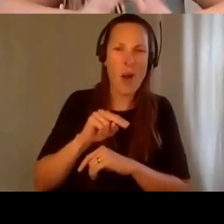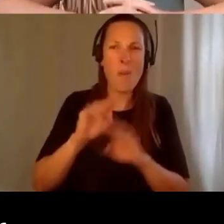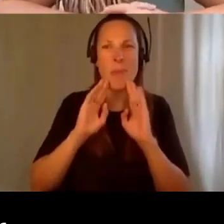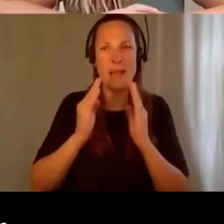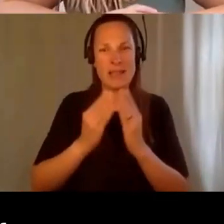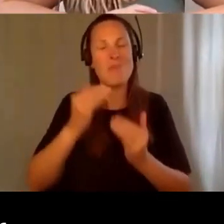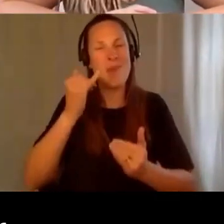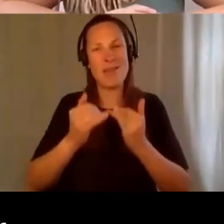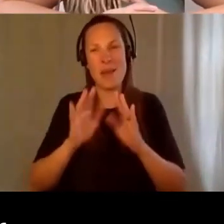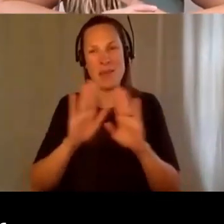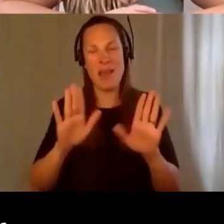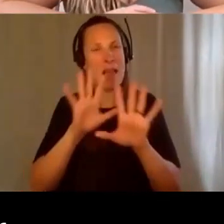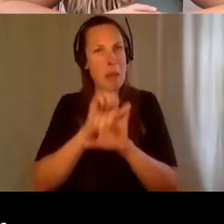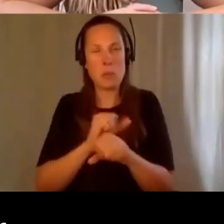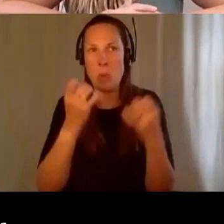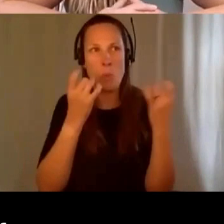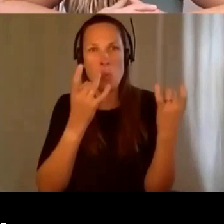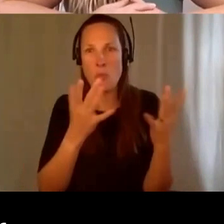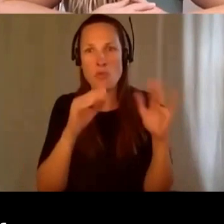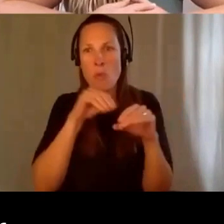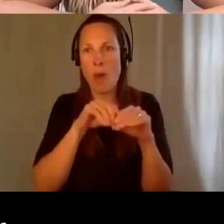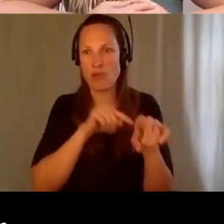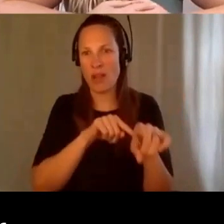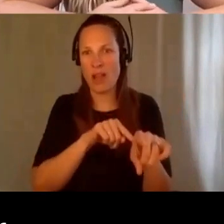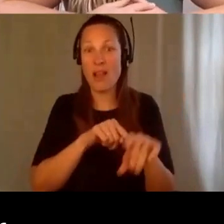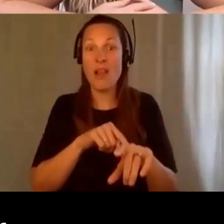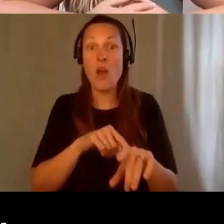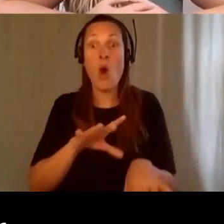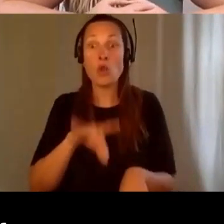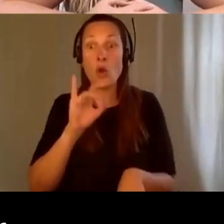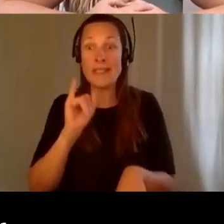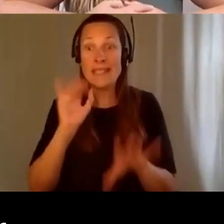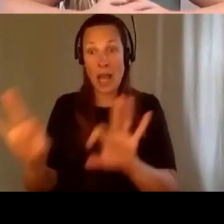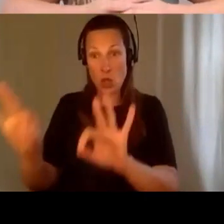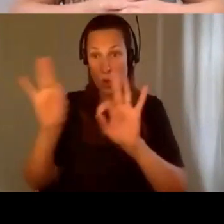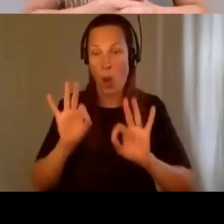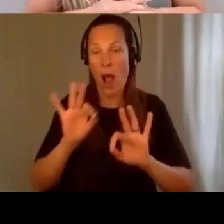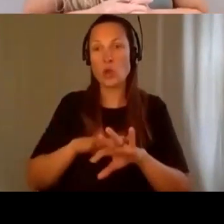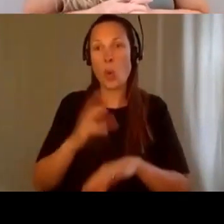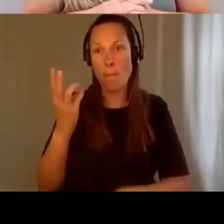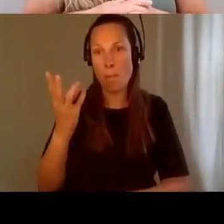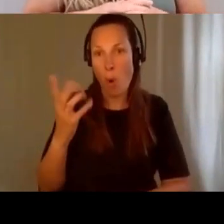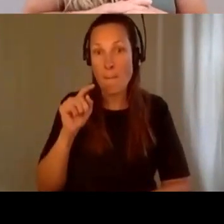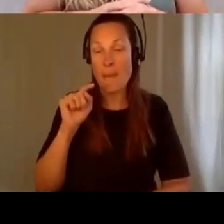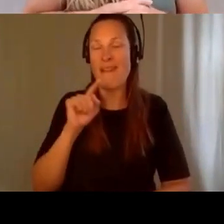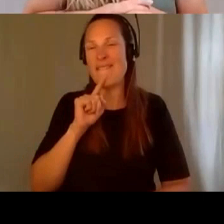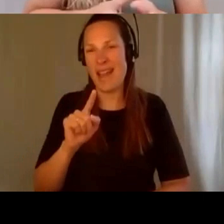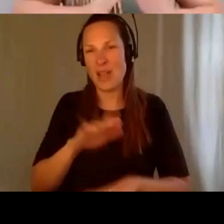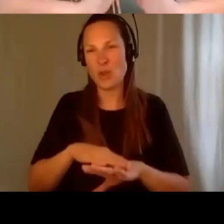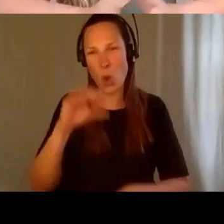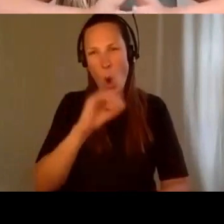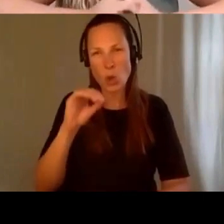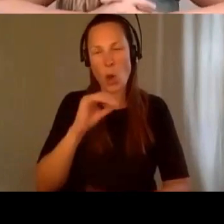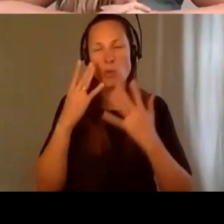terminé. Là. Il n'y en a plus d'habitude au potager, à moins d'avoir mis une toile sur vos pois, mais c'est vraiment la fin en octobre pour les